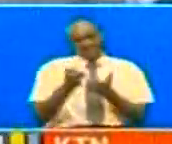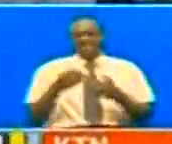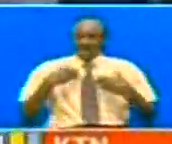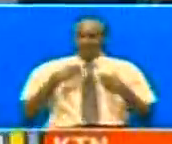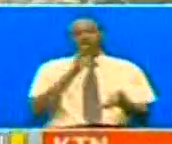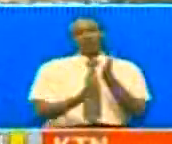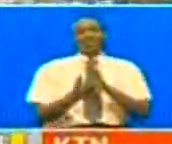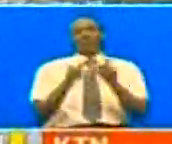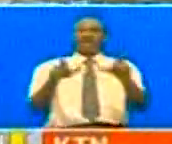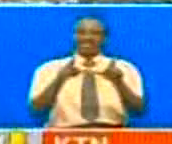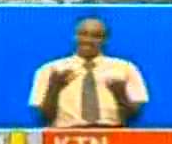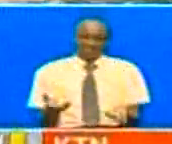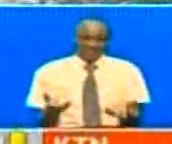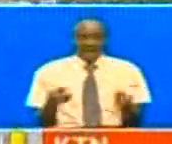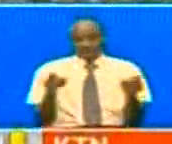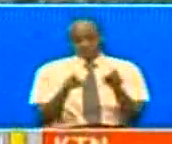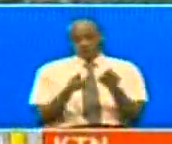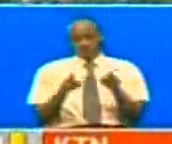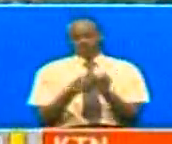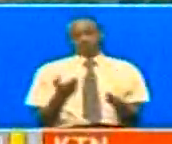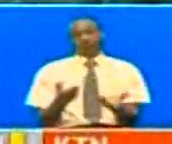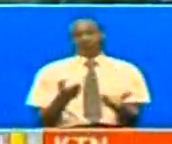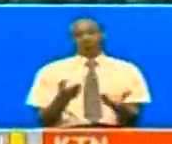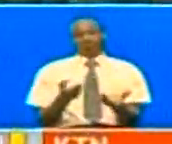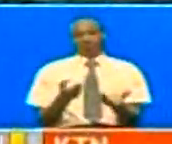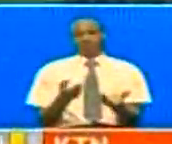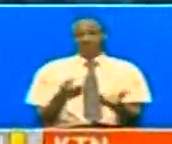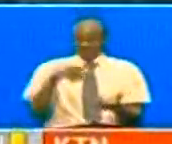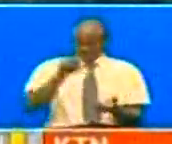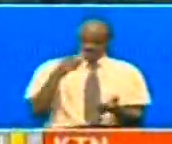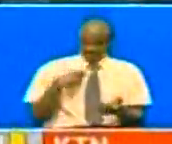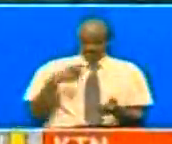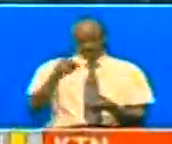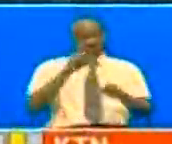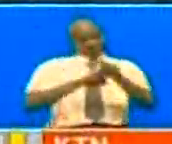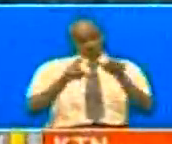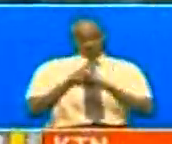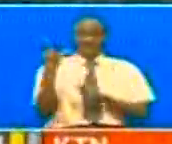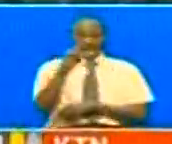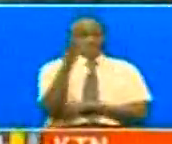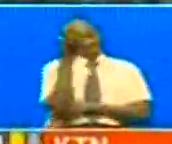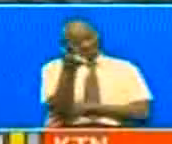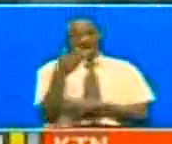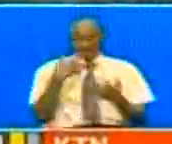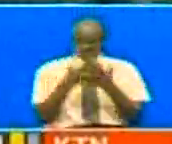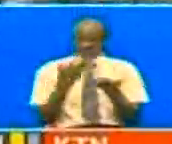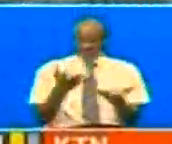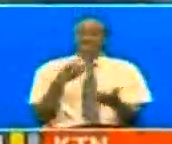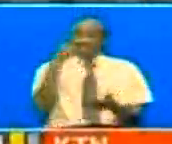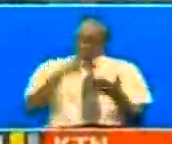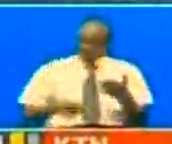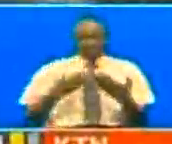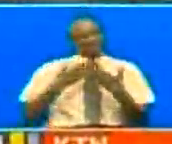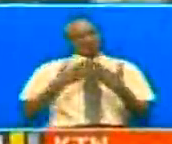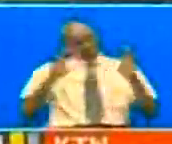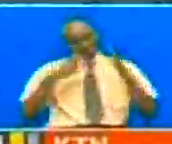kazi, vile vile leseni ya idara ya utalii nchini. Yang, ambaye yuko rumani katika gereza la wanawake la Langata, aliyakanusha madai hayo mbele ya